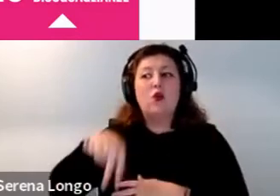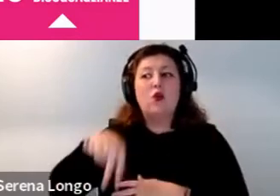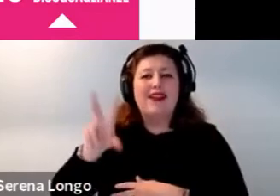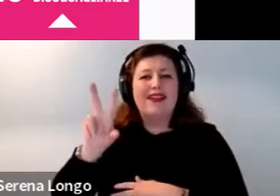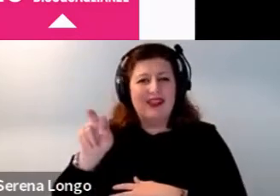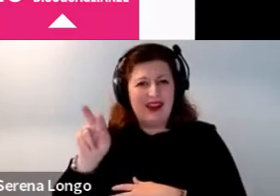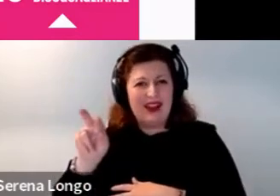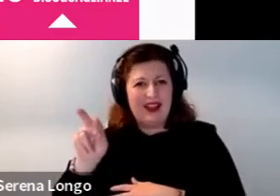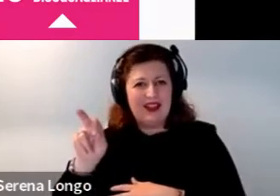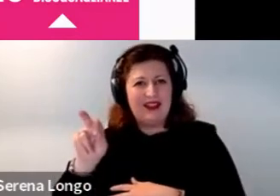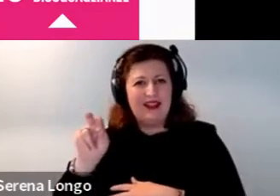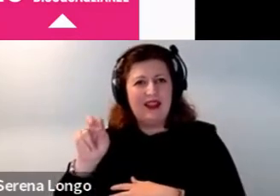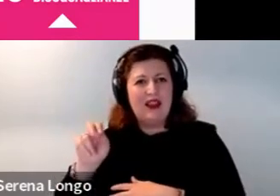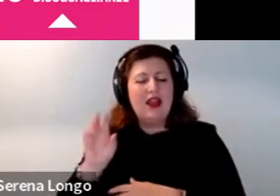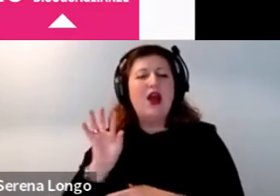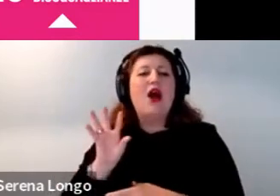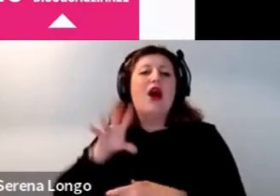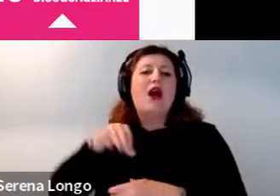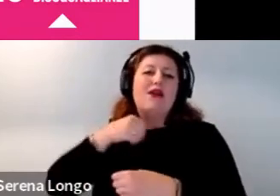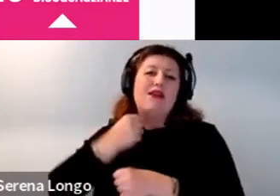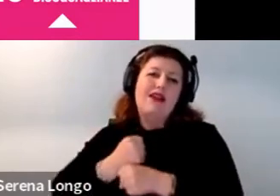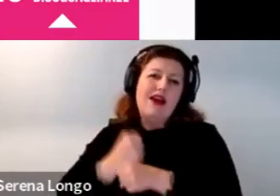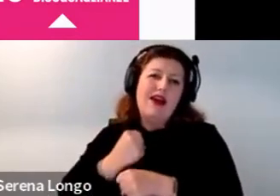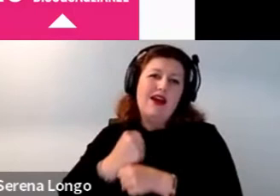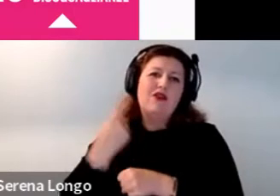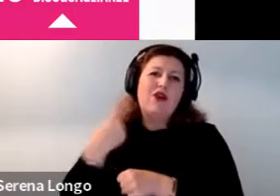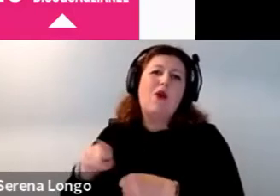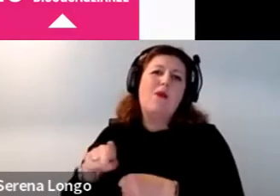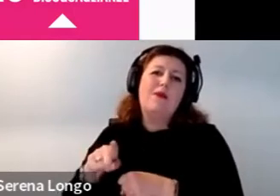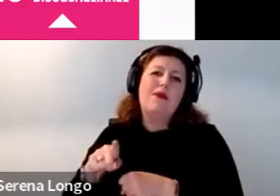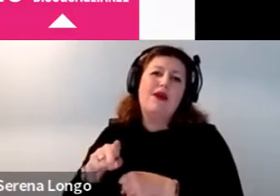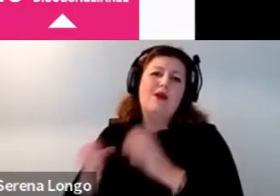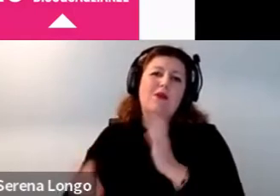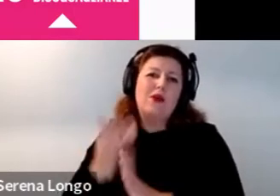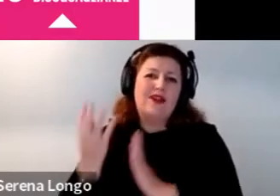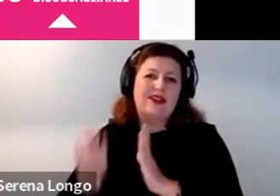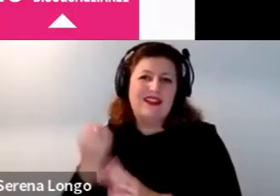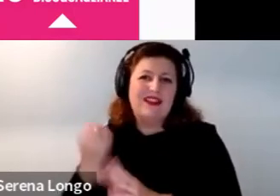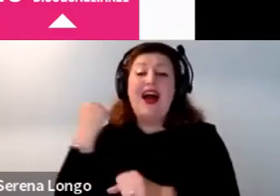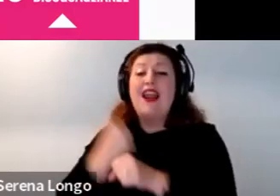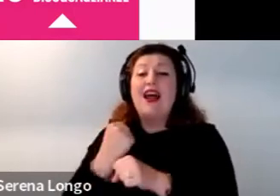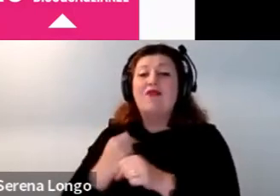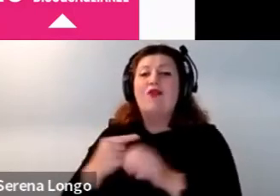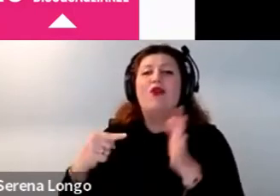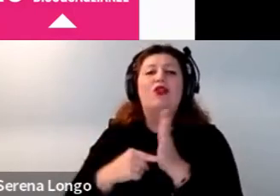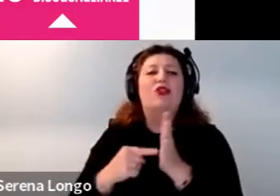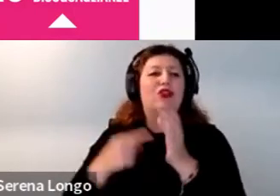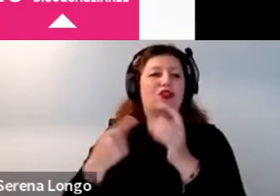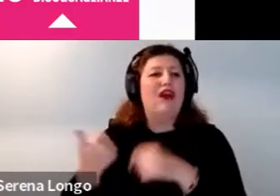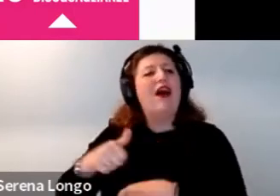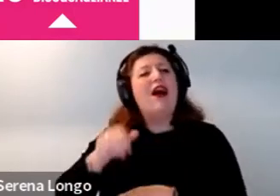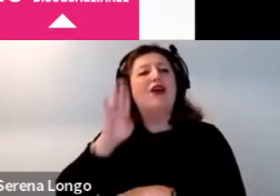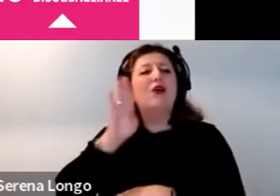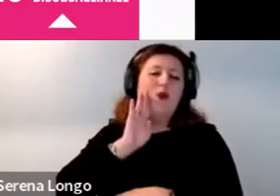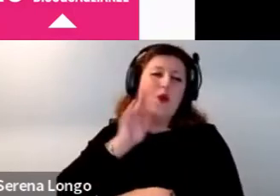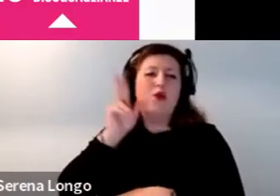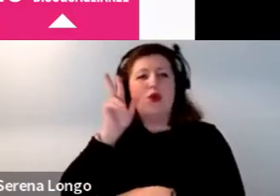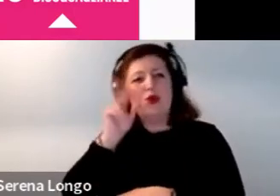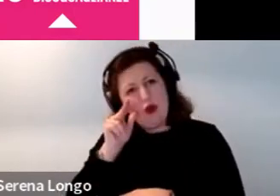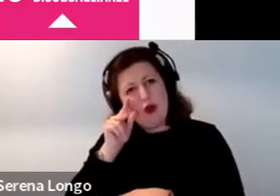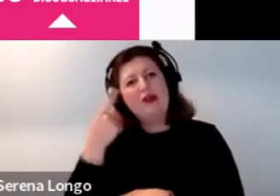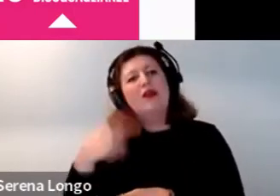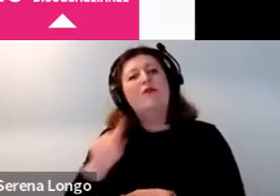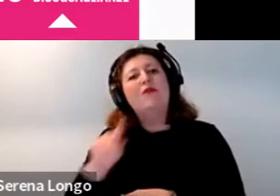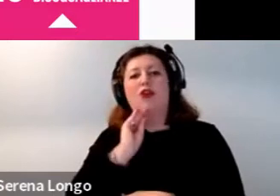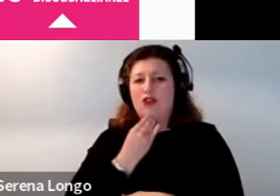produttiva e un lavoro dignitoso per donne e uomini, compresi i giovani, le persone con disabilità e un'equa remunerazione per i